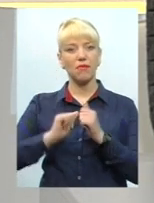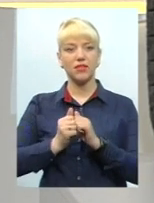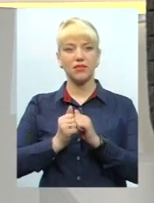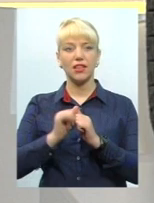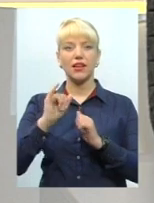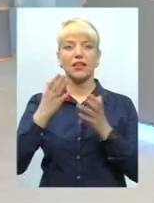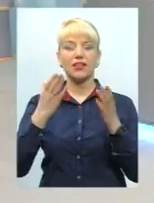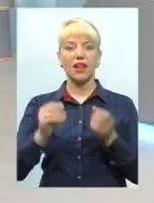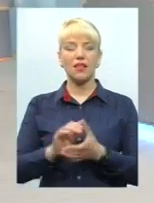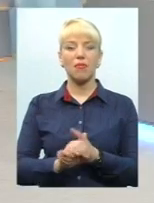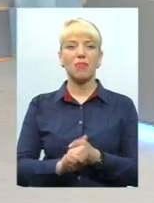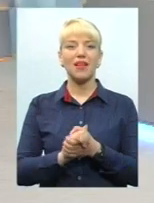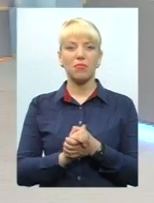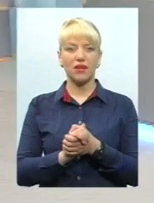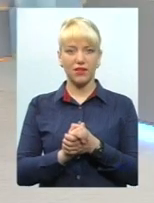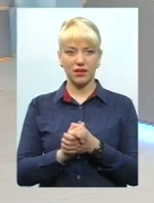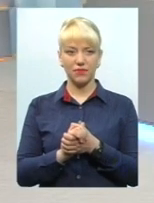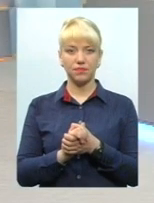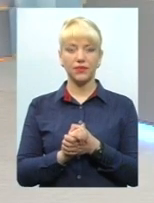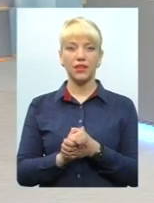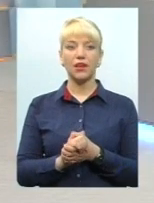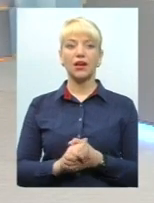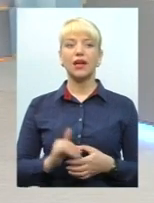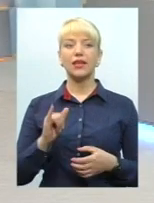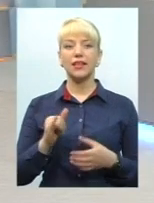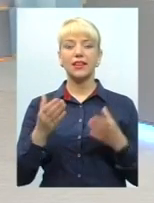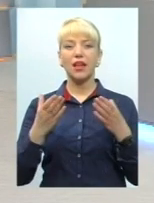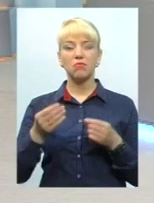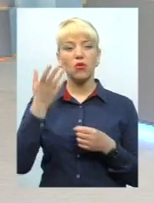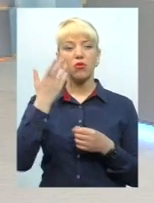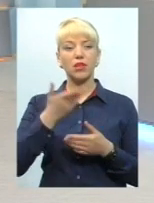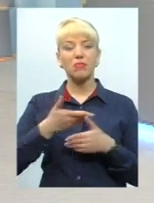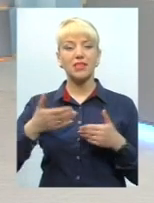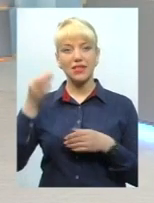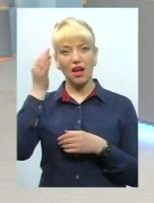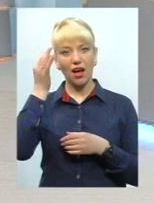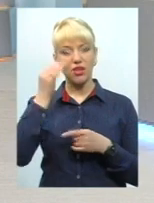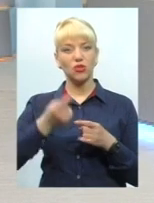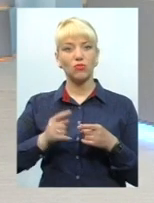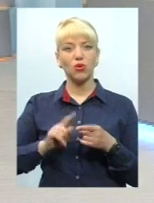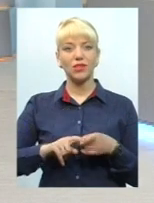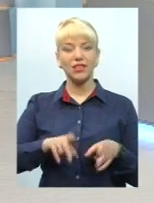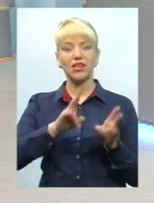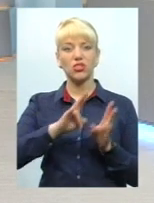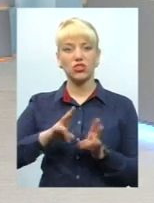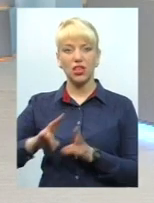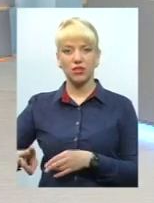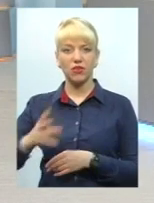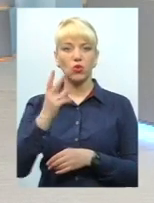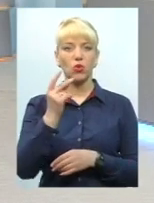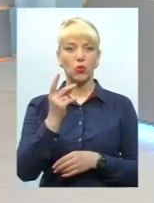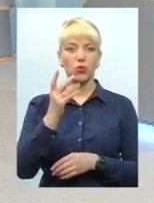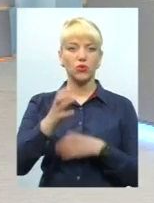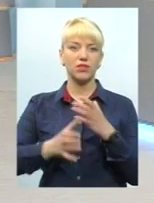днем примирення. І днем, коли ми згадуємо тих жертв Другої світової